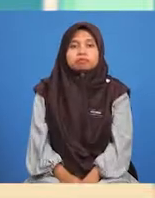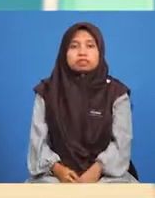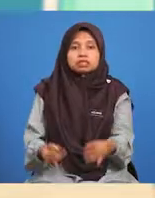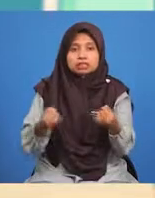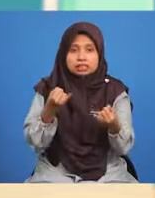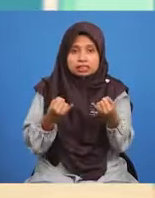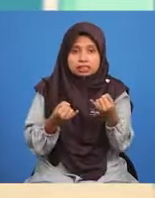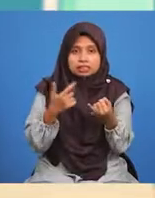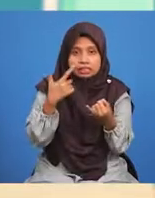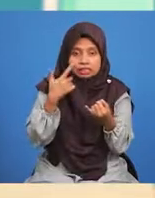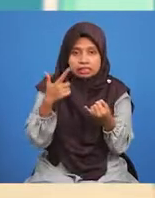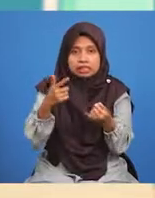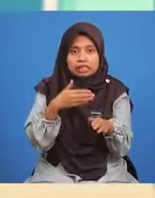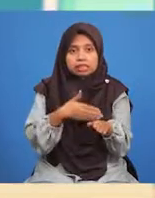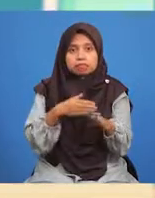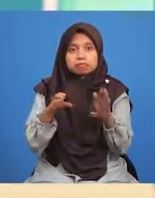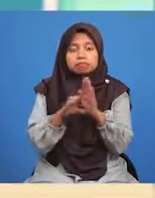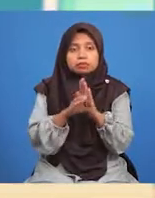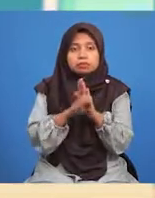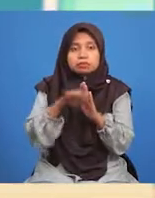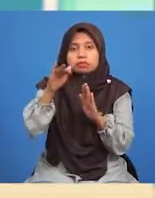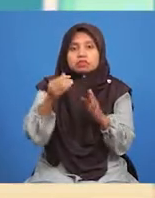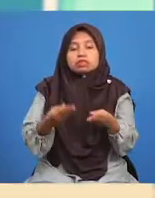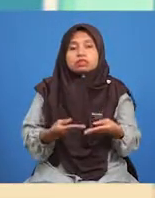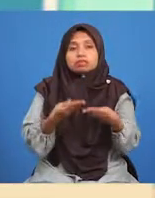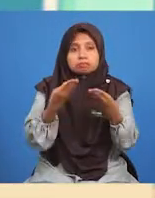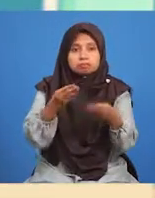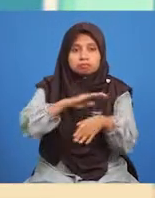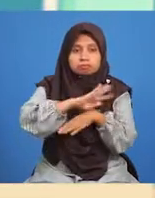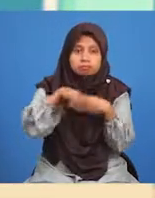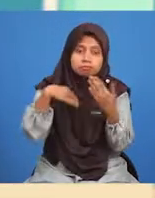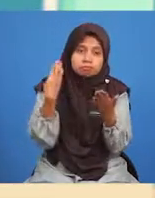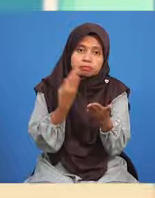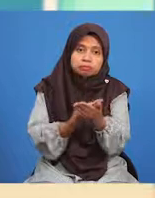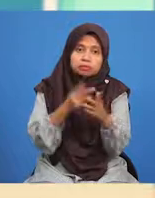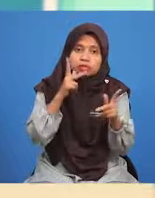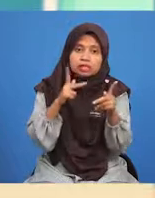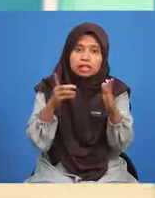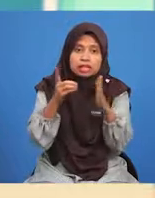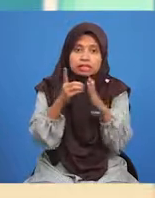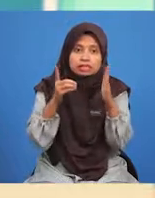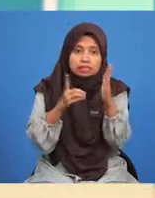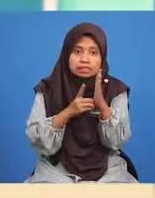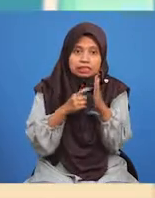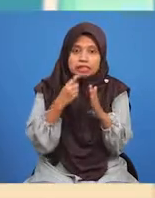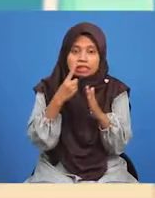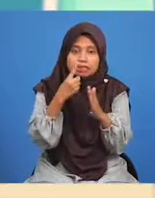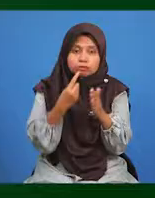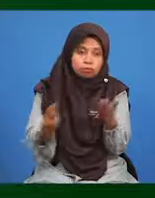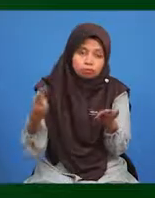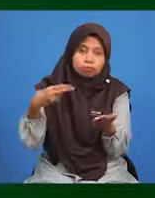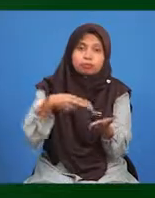Jika dilihat pada contoh-contoh yang diberikan, semua kata dasar akan disebut secara